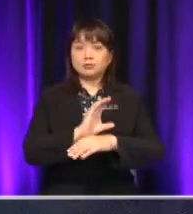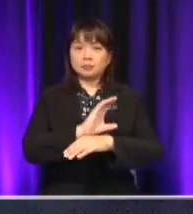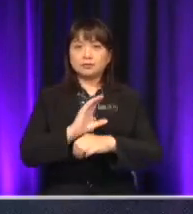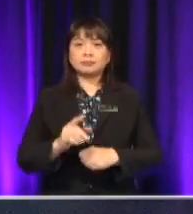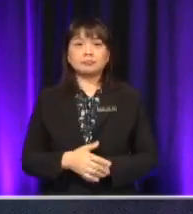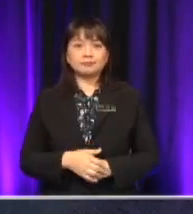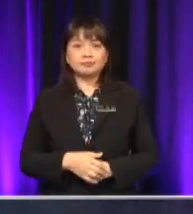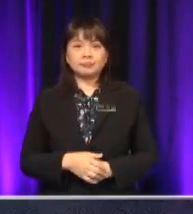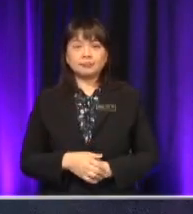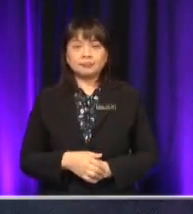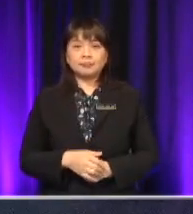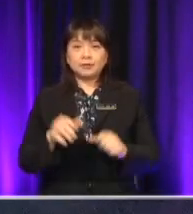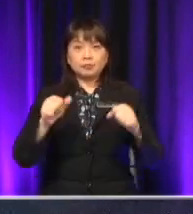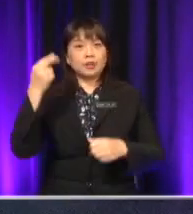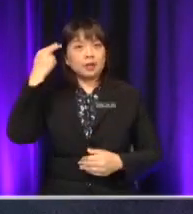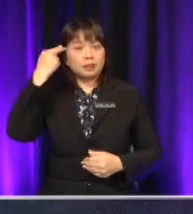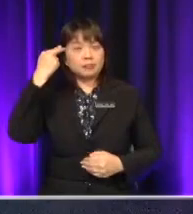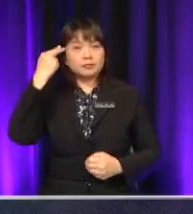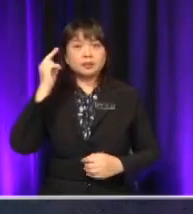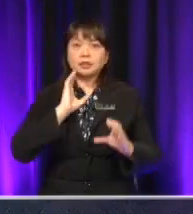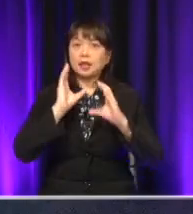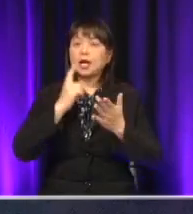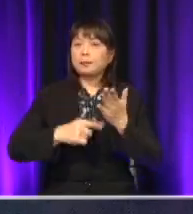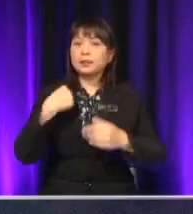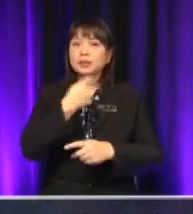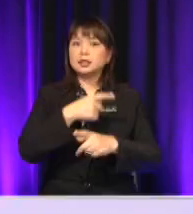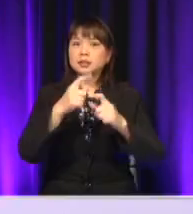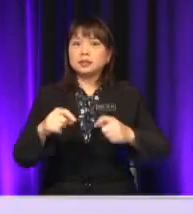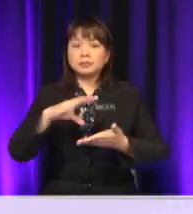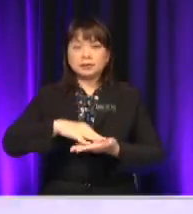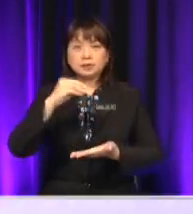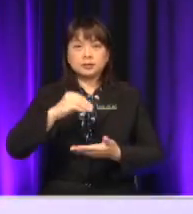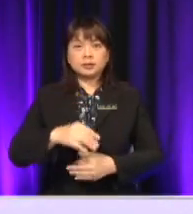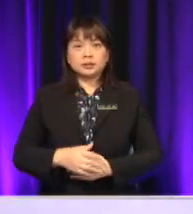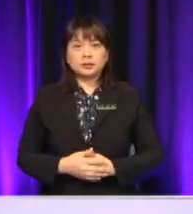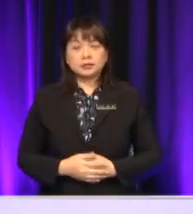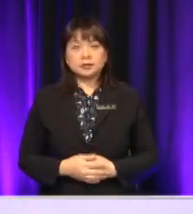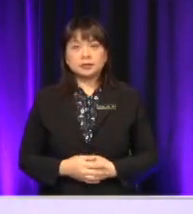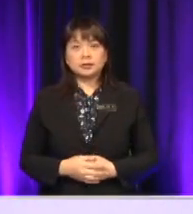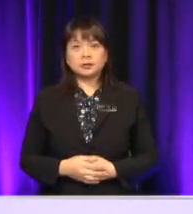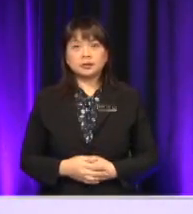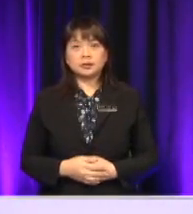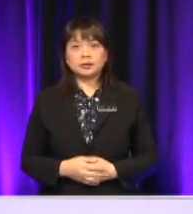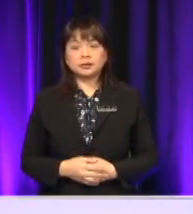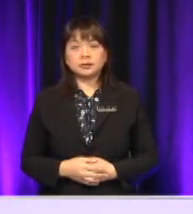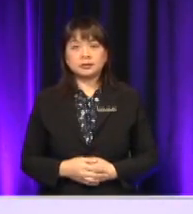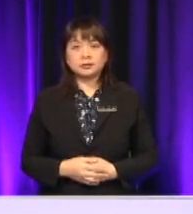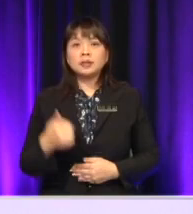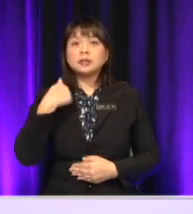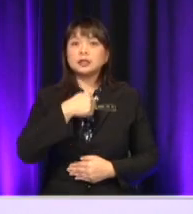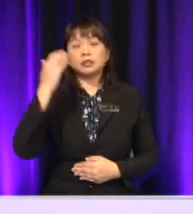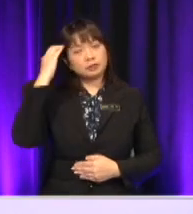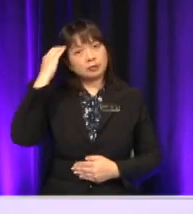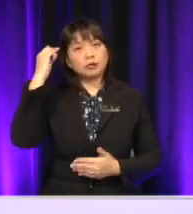boleh tak Hanif tolong cikgu rumuskan apa yang kita belajar tadi? Apa yang kita telah belajar tadi, cikgu? Kita ingat mengenai